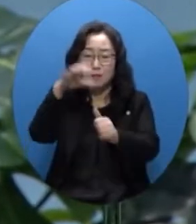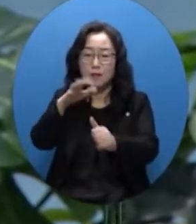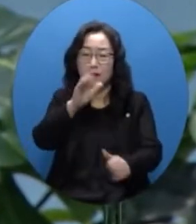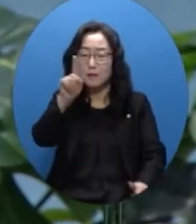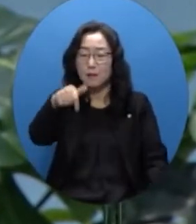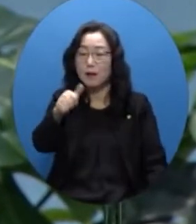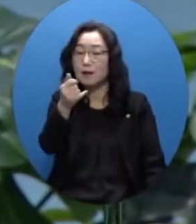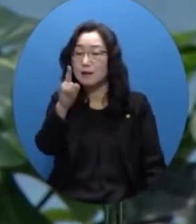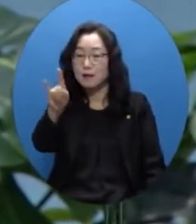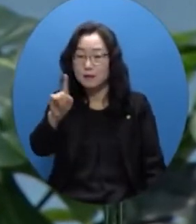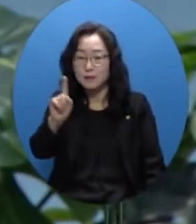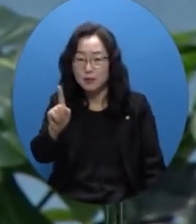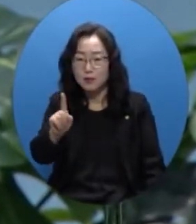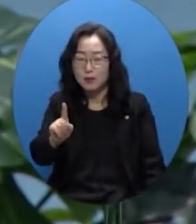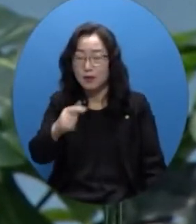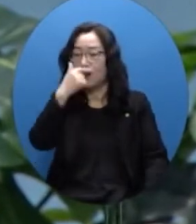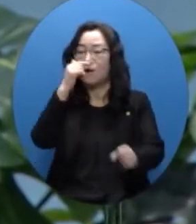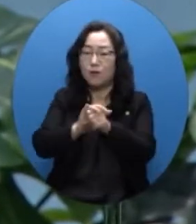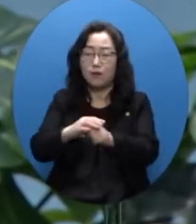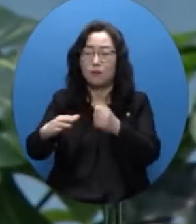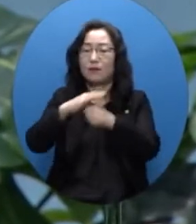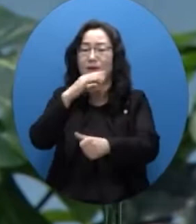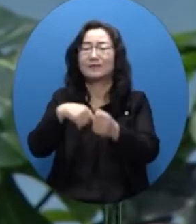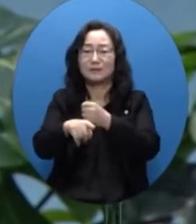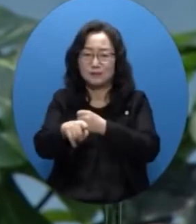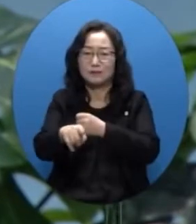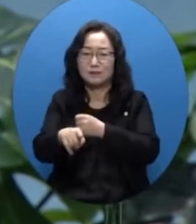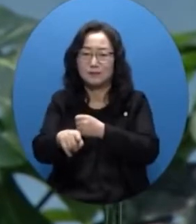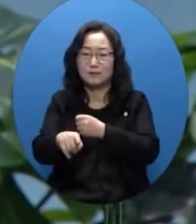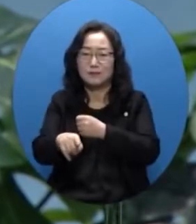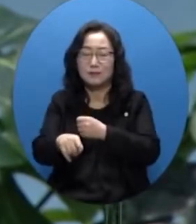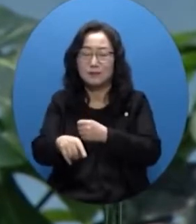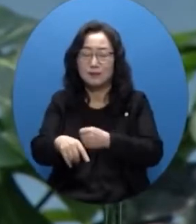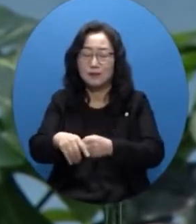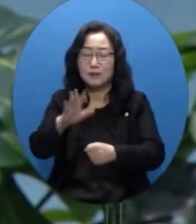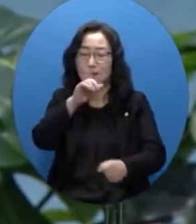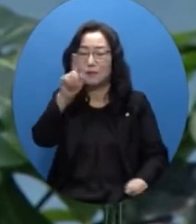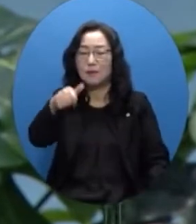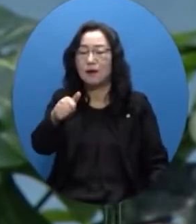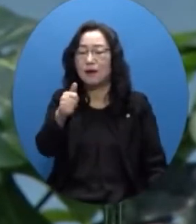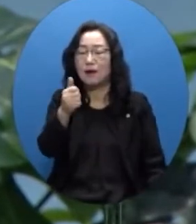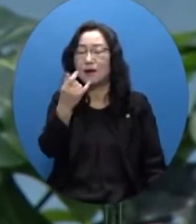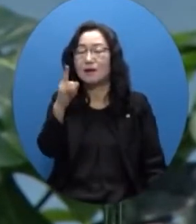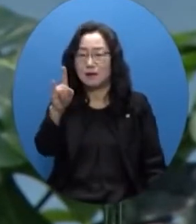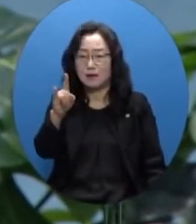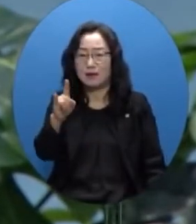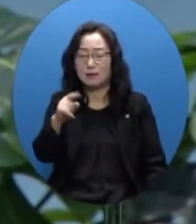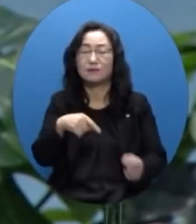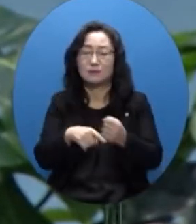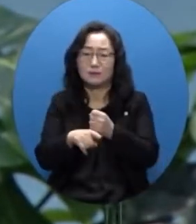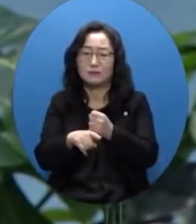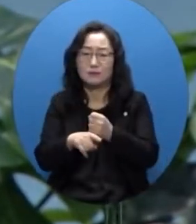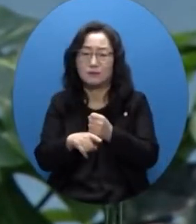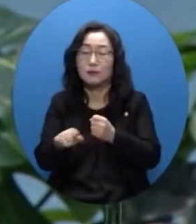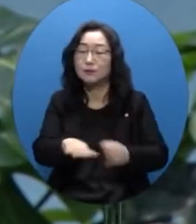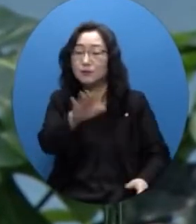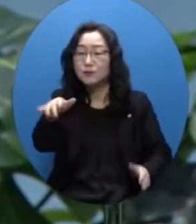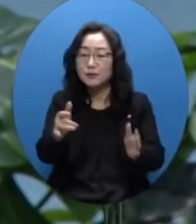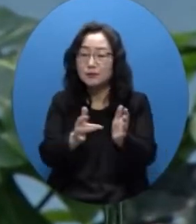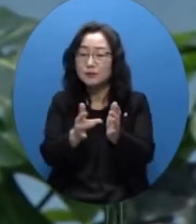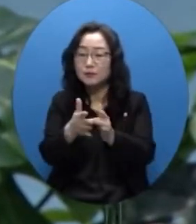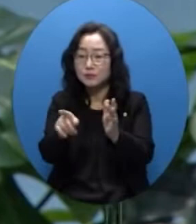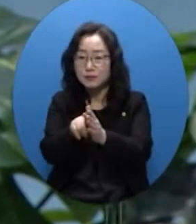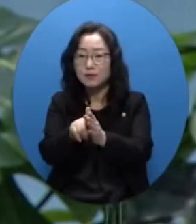부당하게 억울한 일을 당하는 것 그것이 밝힙니다 우리가 신앙 생활